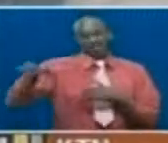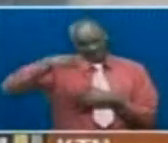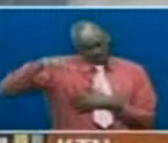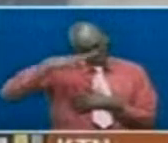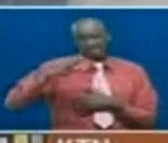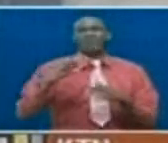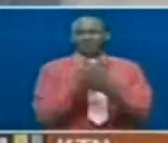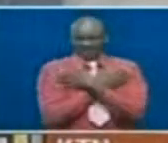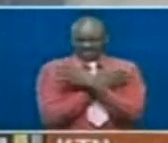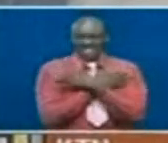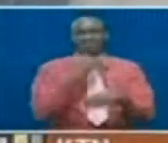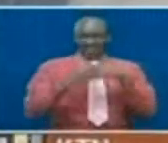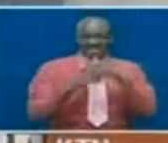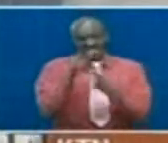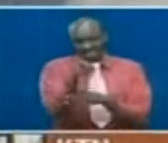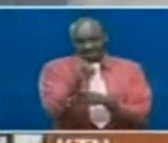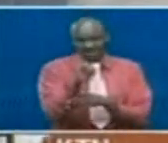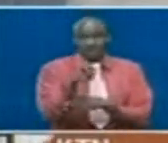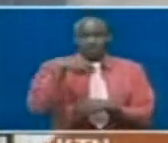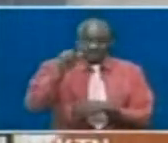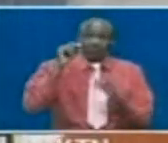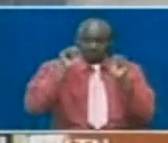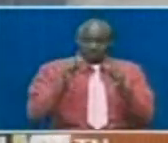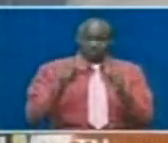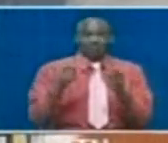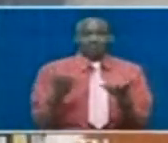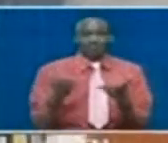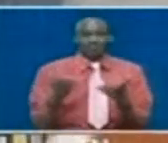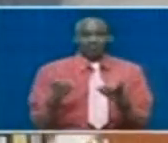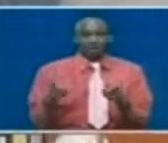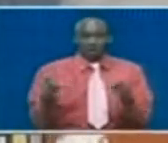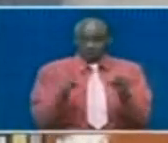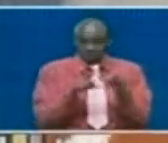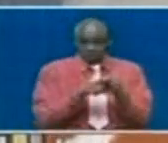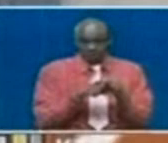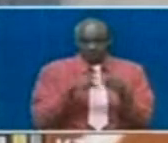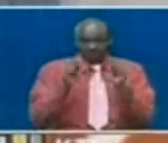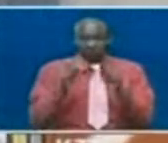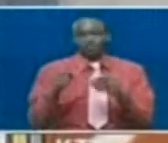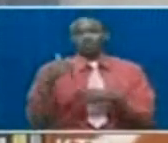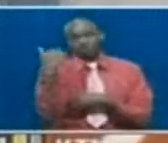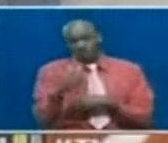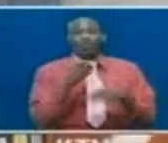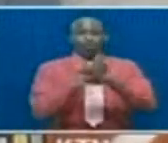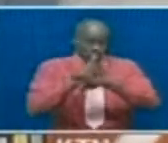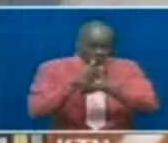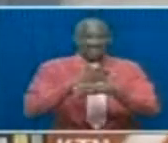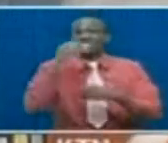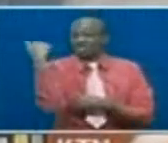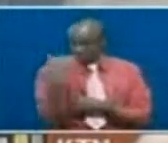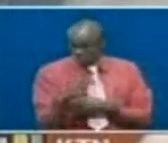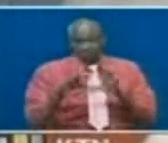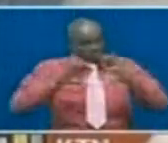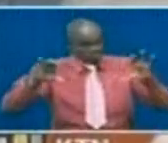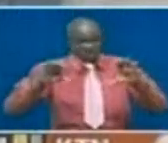construction system and eco-friendly, you will be able to also do away with timber, do away with